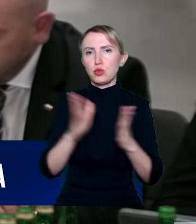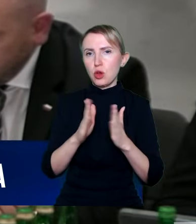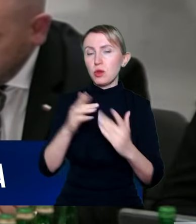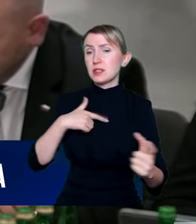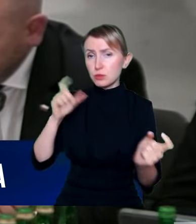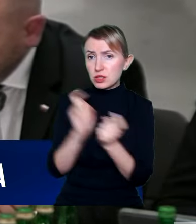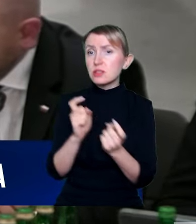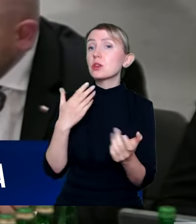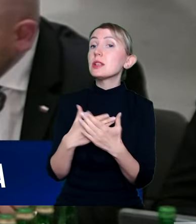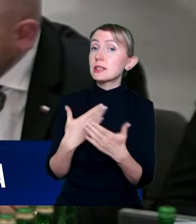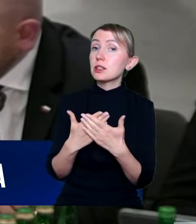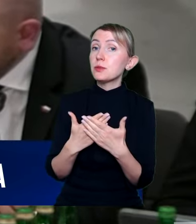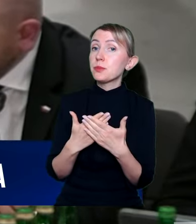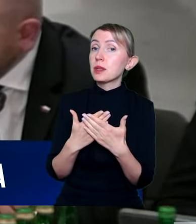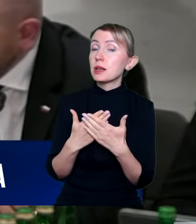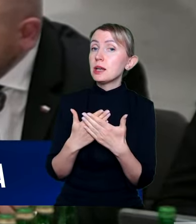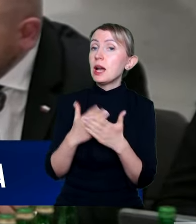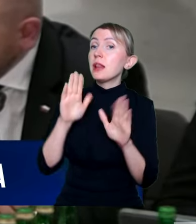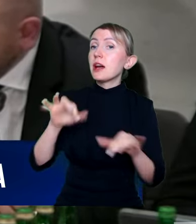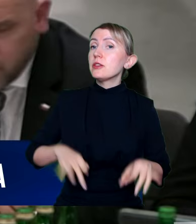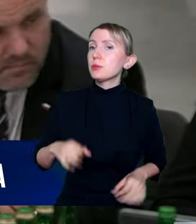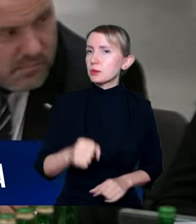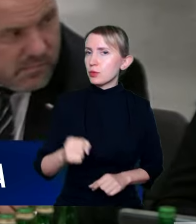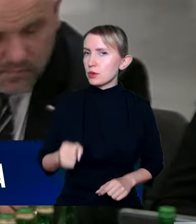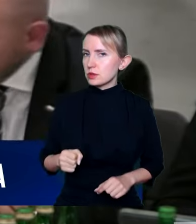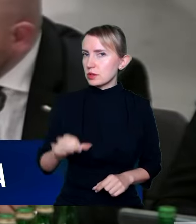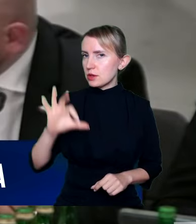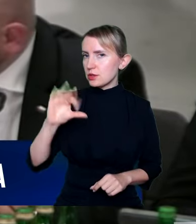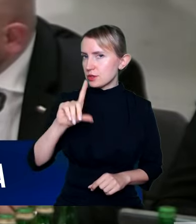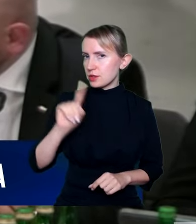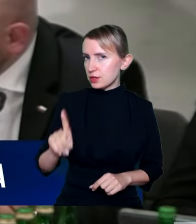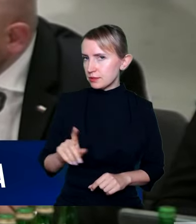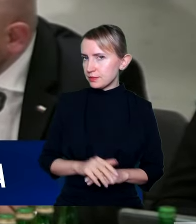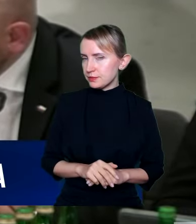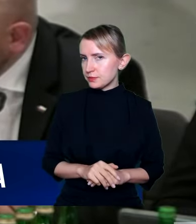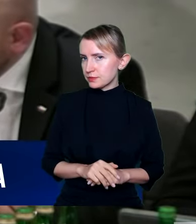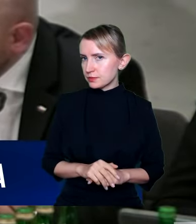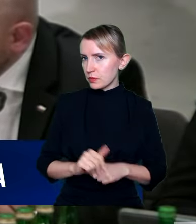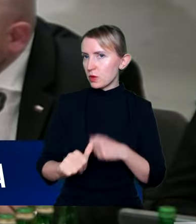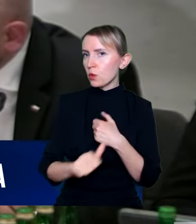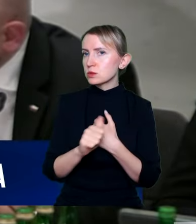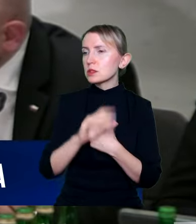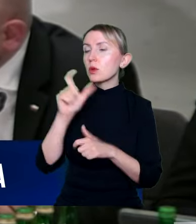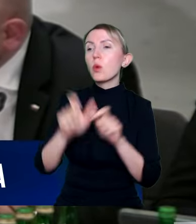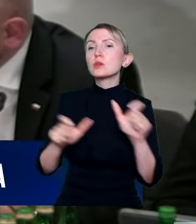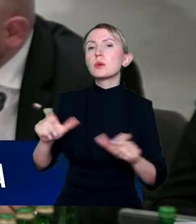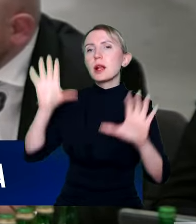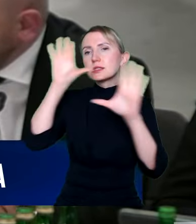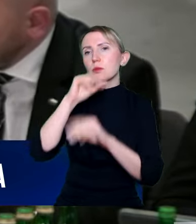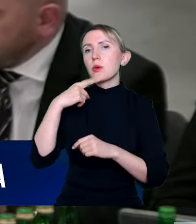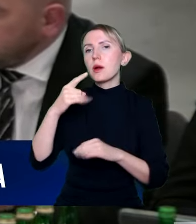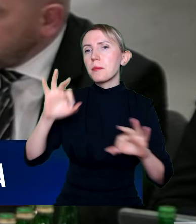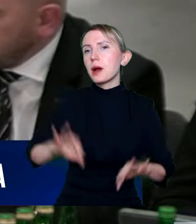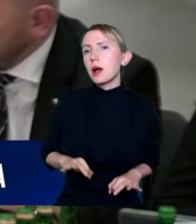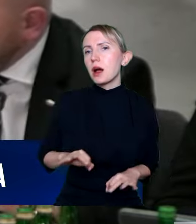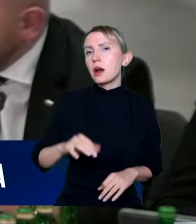dlatego że nawet pan poseł Ślicy, że przepraszam, nie przekręciłem nazwiska, uzasadniał osoby, tylko zapomniał dodać pana